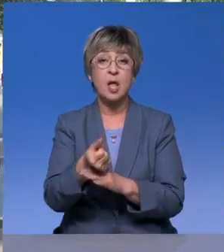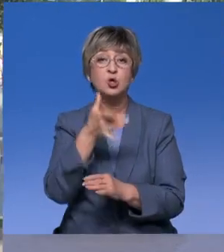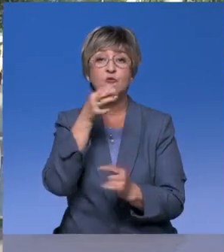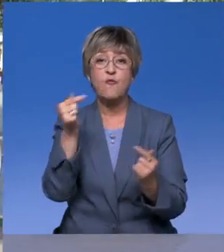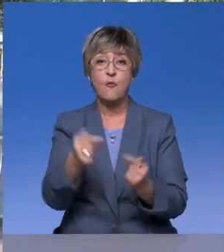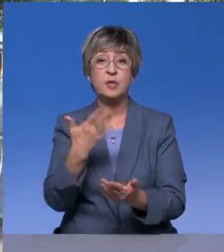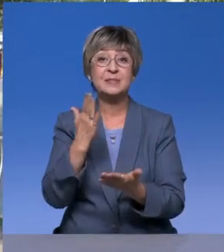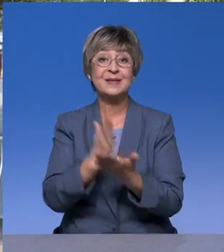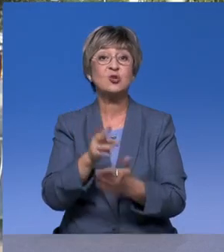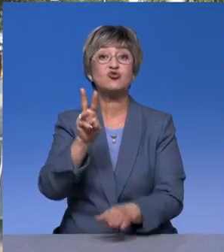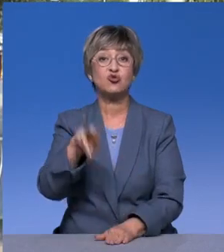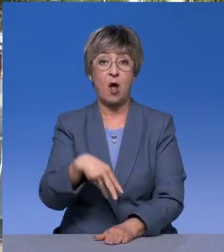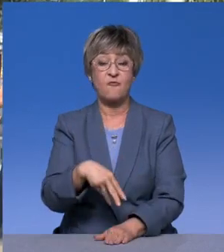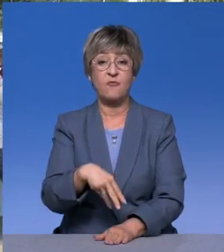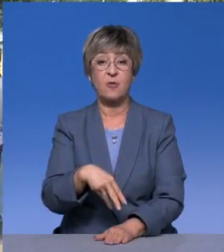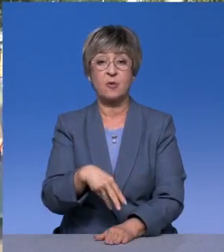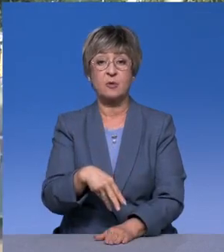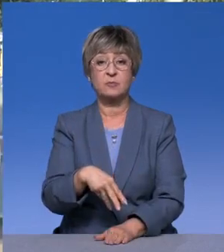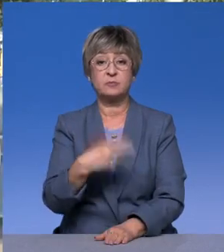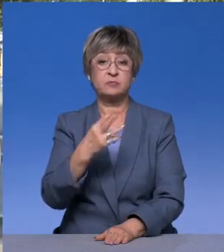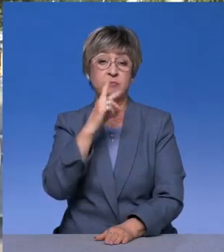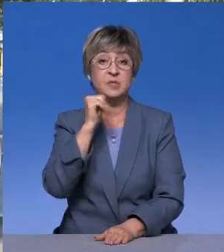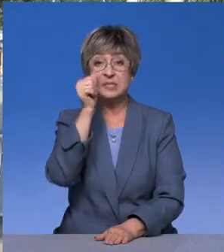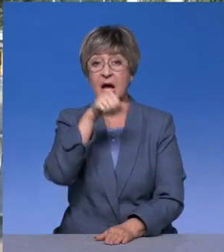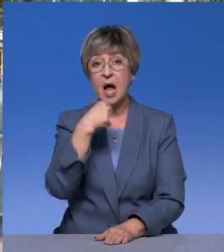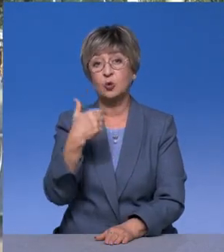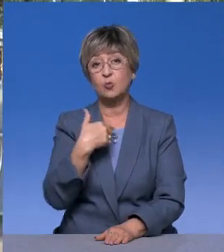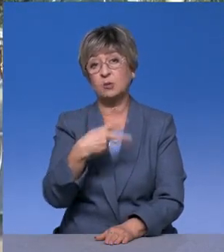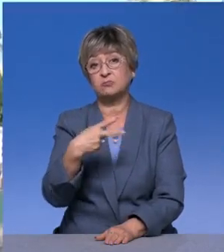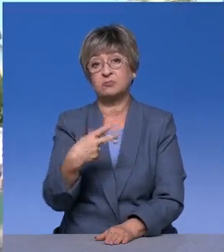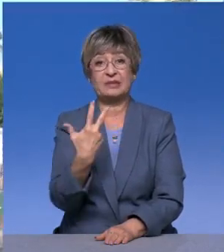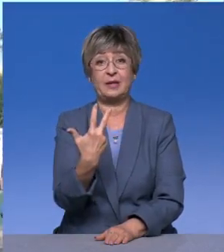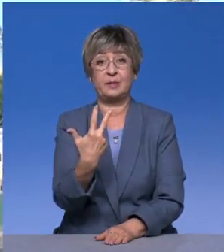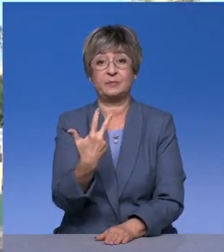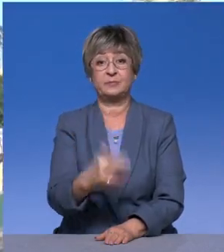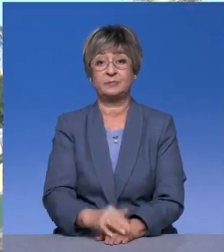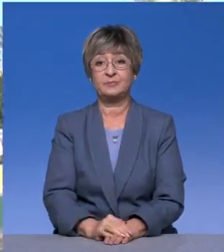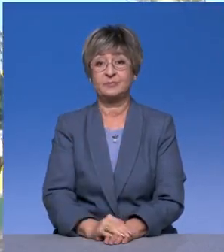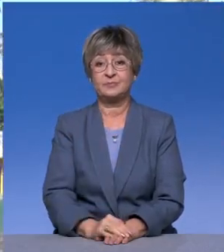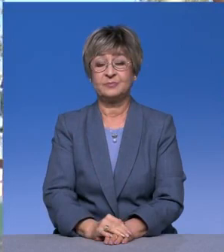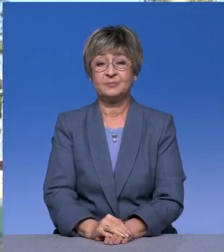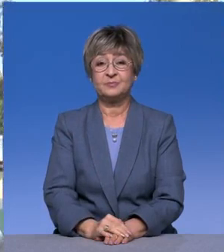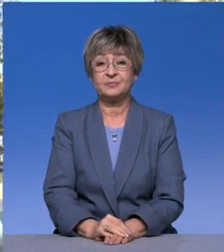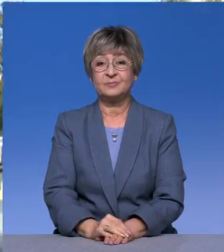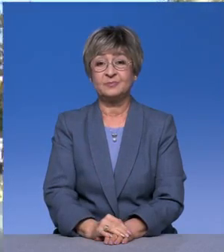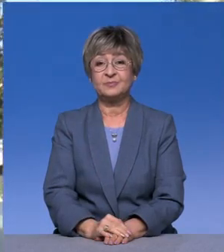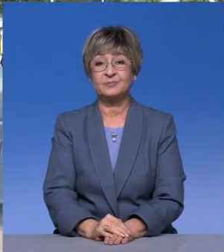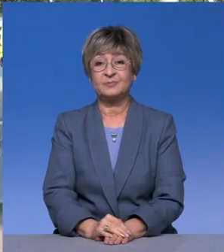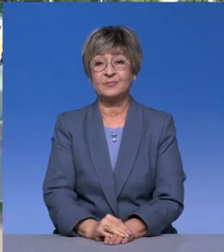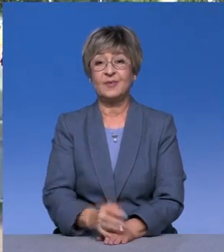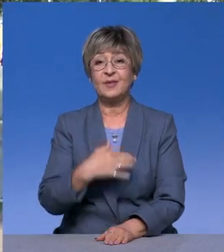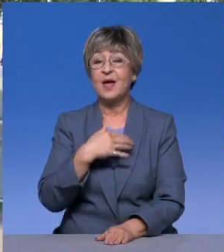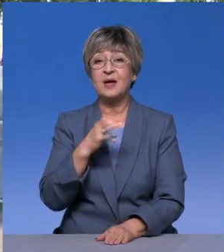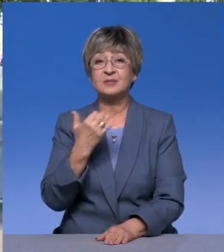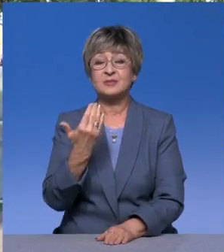есть штрафы. Ну, так... По-моему, если не ошибаюсь, за год у меня 3, по-моему, был штраф. Я вот с этим как бы не совсем согласен.